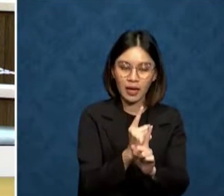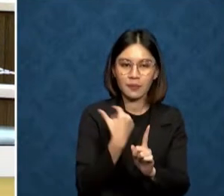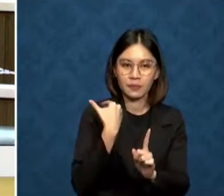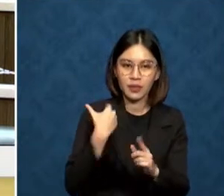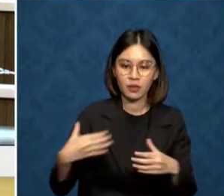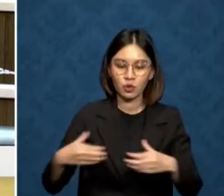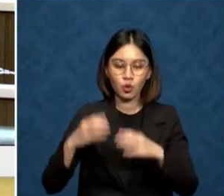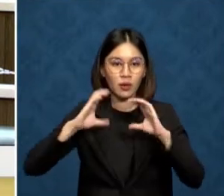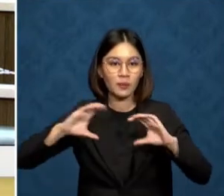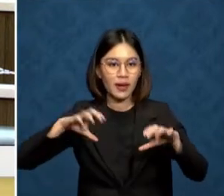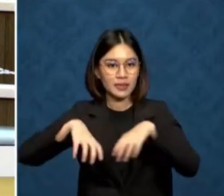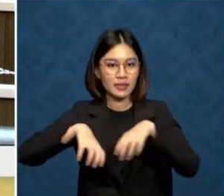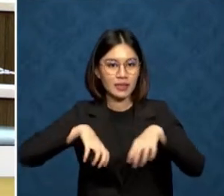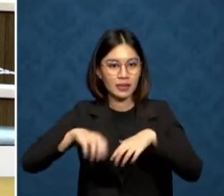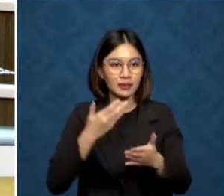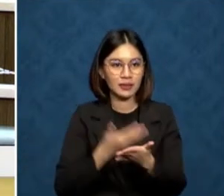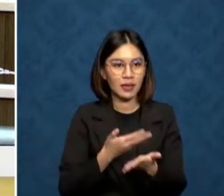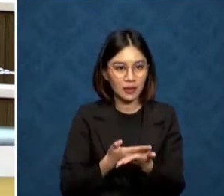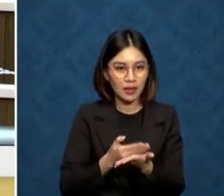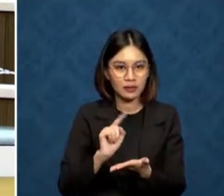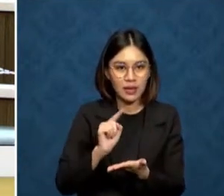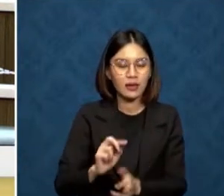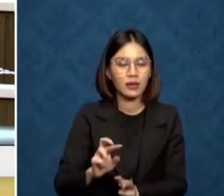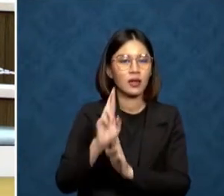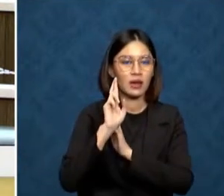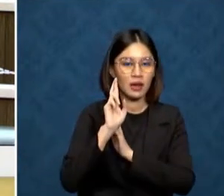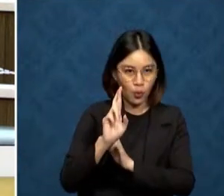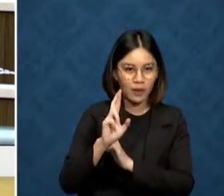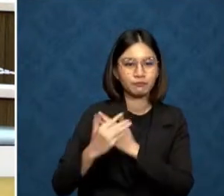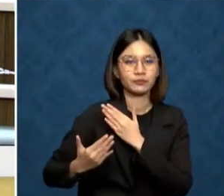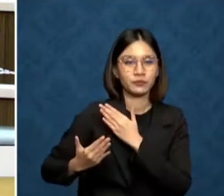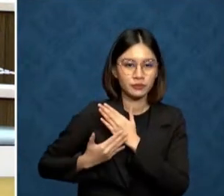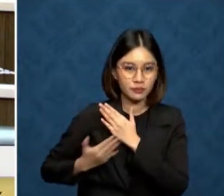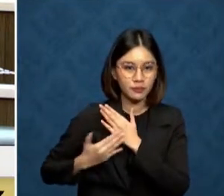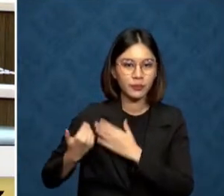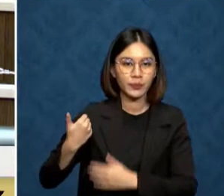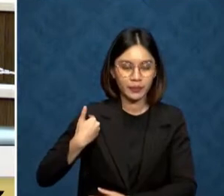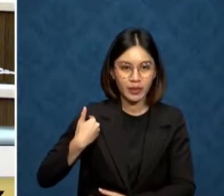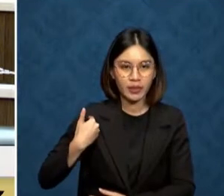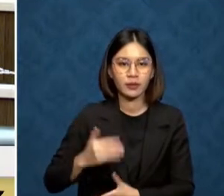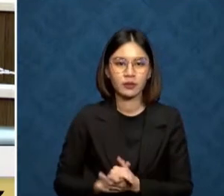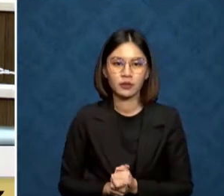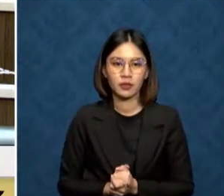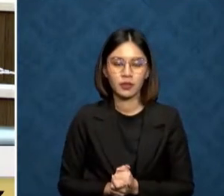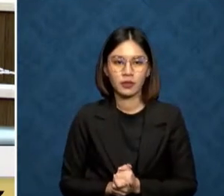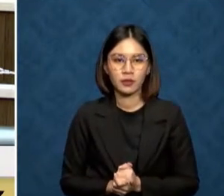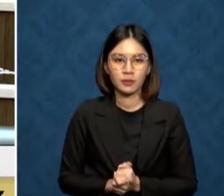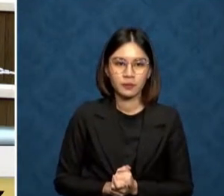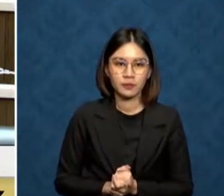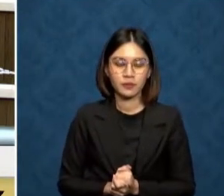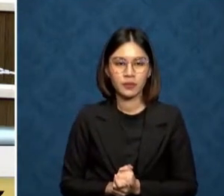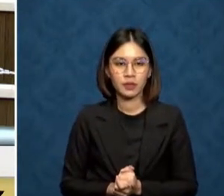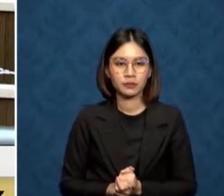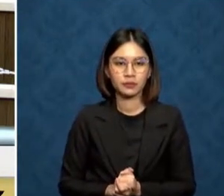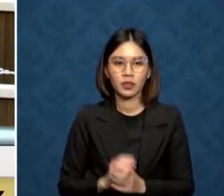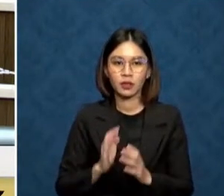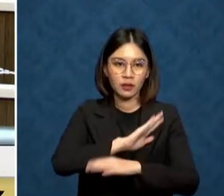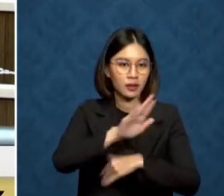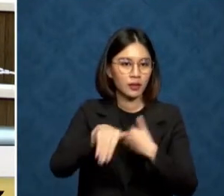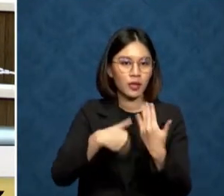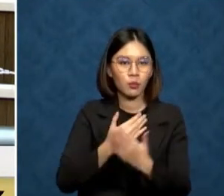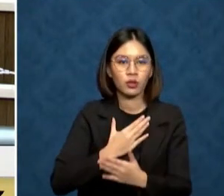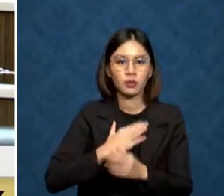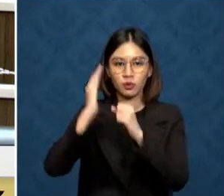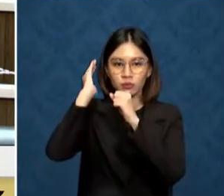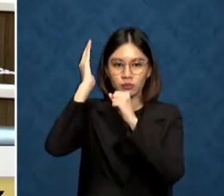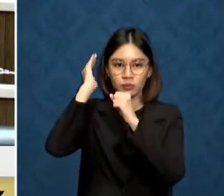รัฐบาจะจสนงบประมาณด้วยความรอมัดระวังครัและสิ่งภาพรวมทผมได้ก่วมา